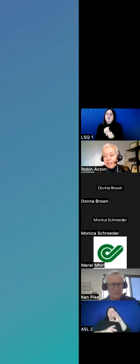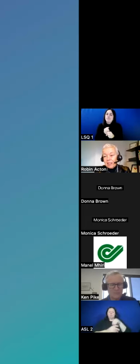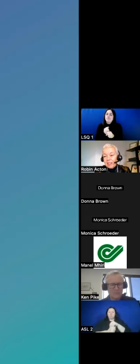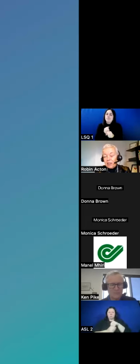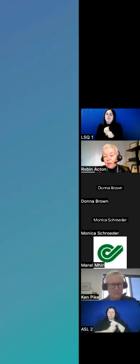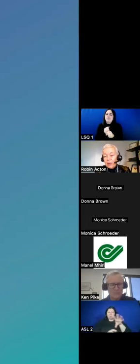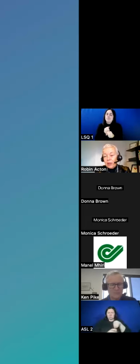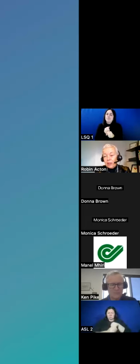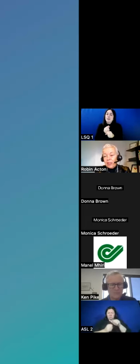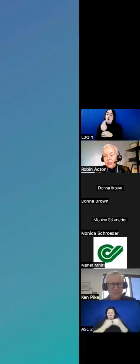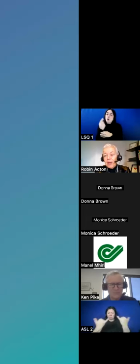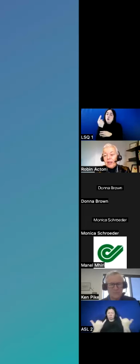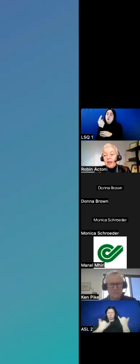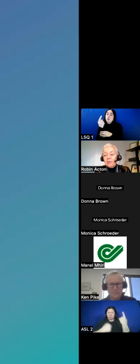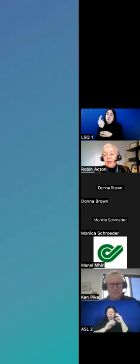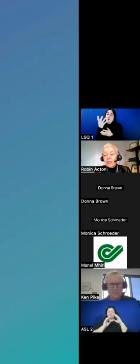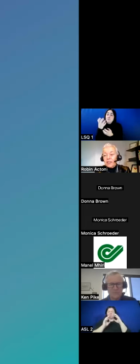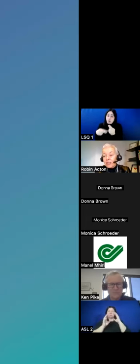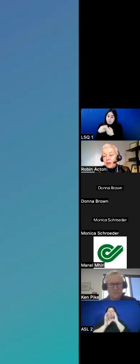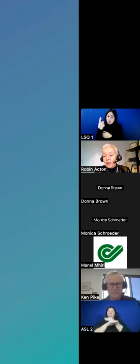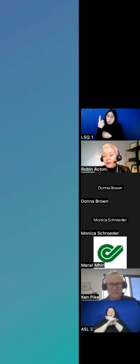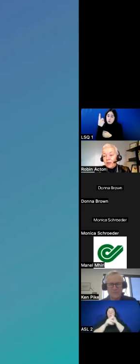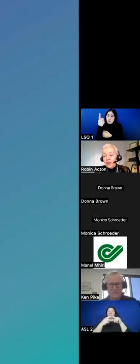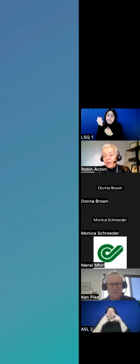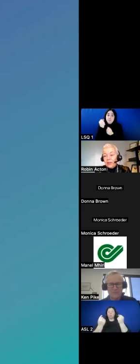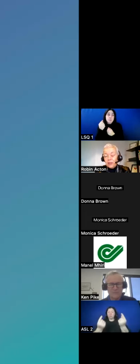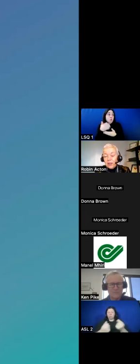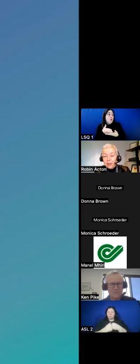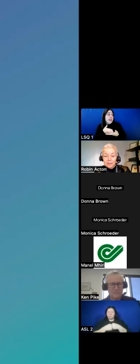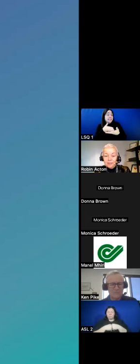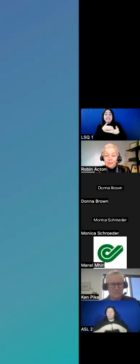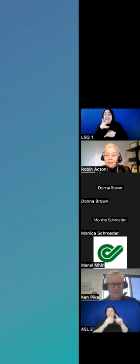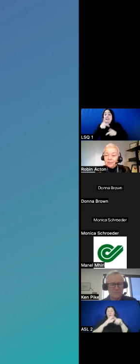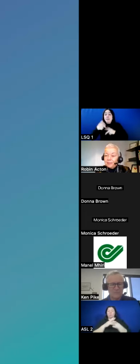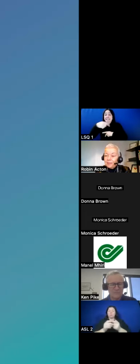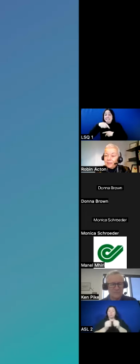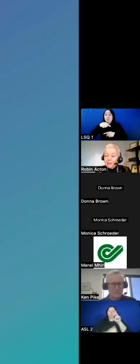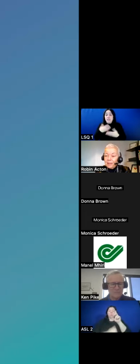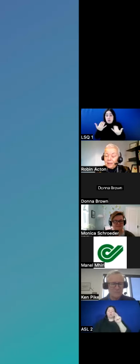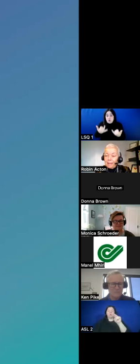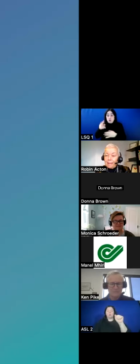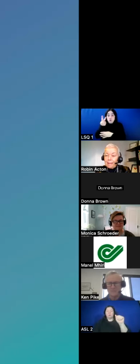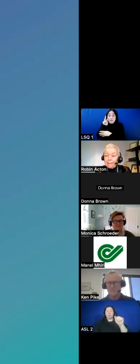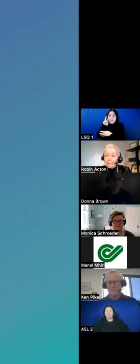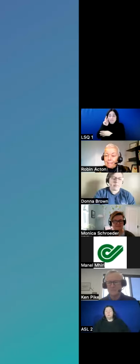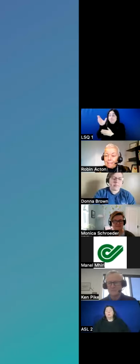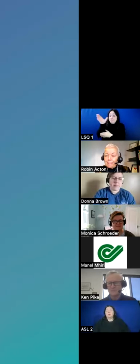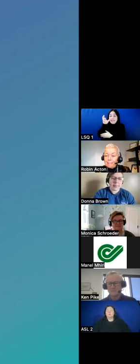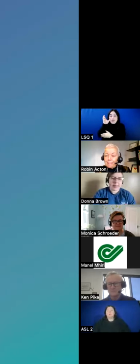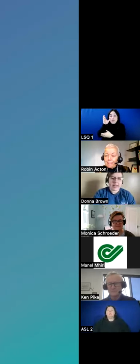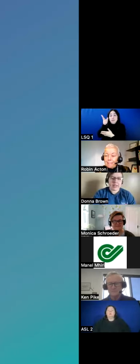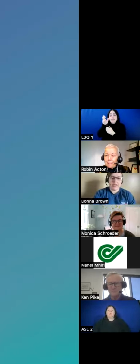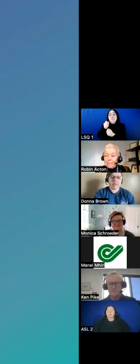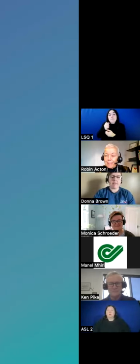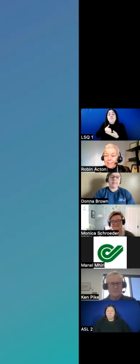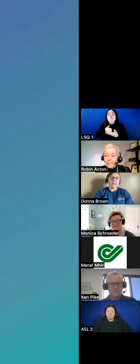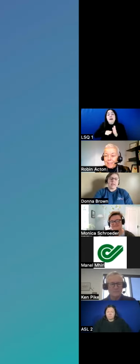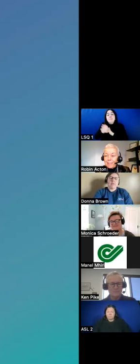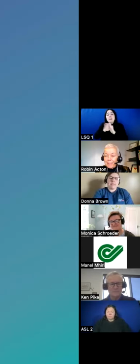Est-ce que vous pourriez dire une chose qui pourrait aider les gens qui sont ici aujourd'hui à améliorer euh, l'accès aux soins de santé?